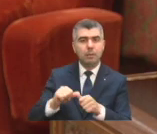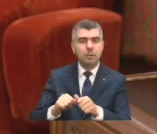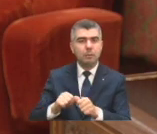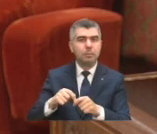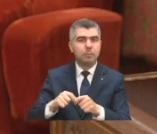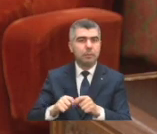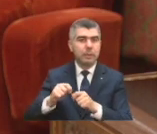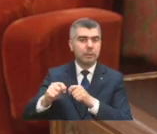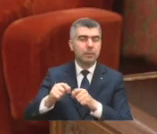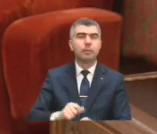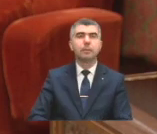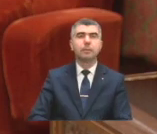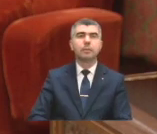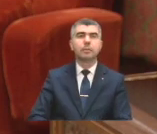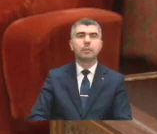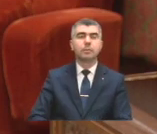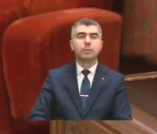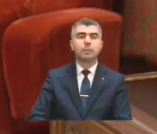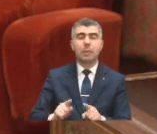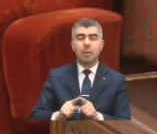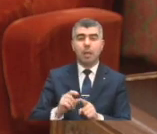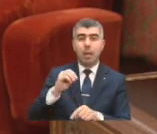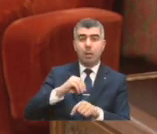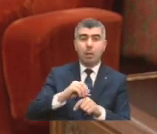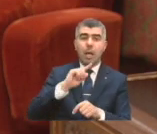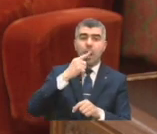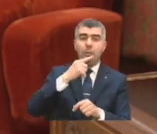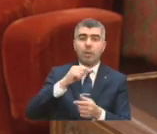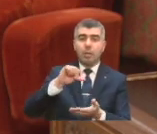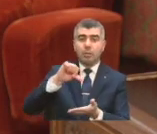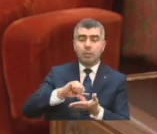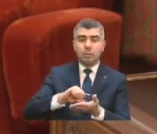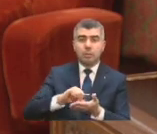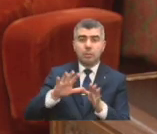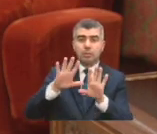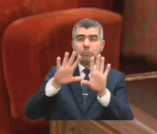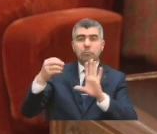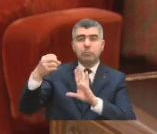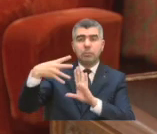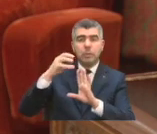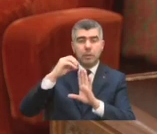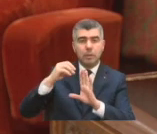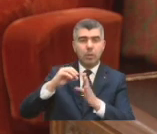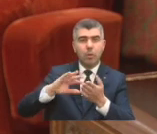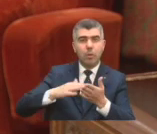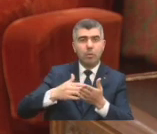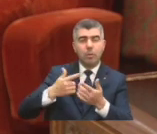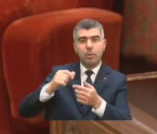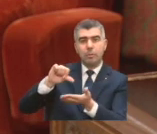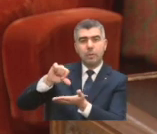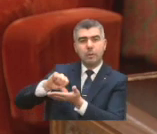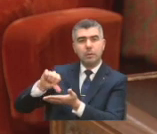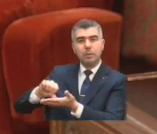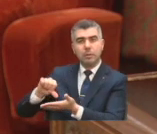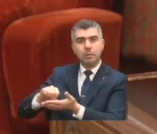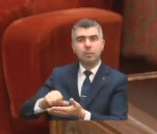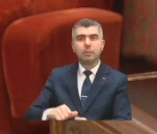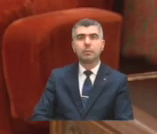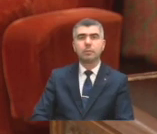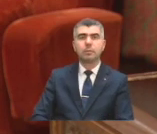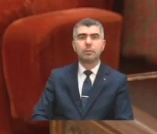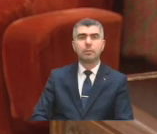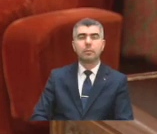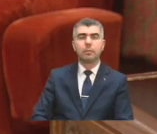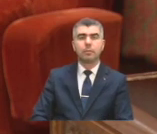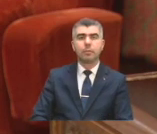بناء المحكمة الابتدائية بزاكورة، مشروع تعميم إنتاج الكهرباء بالطاقة الشمسية بكل من المركزين القضائيين بقدز وقلعة